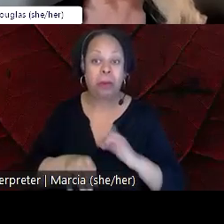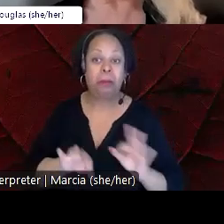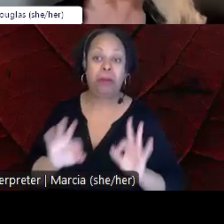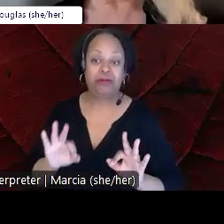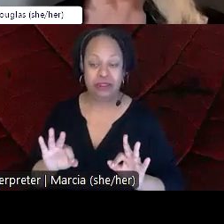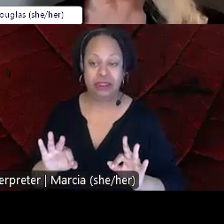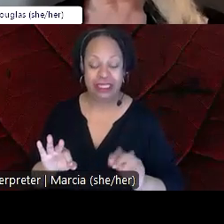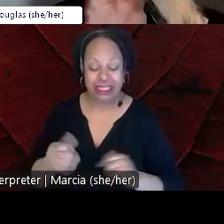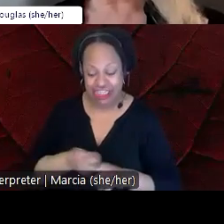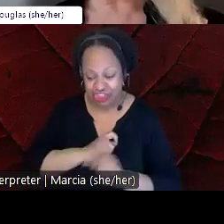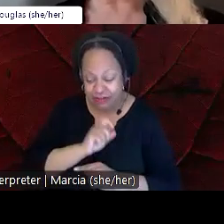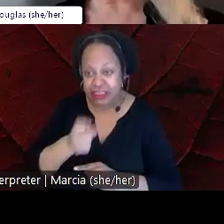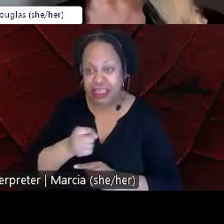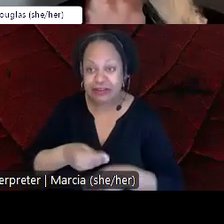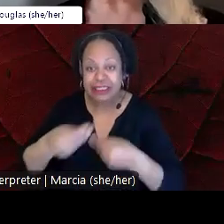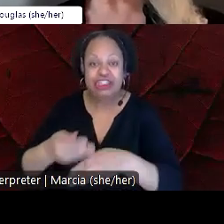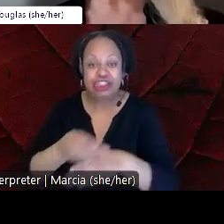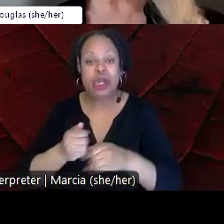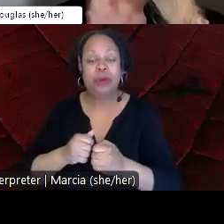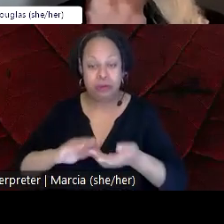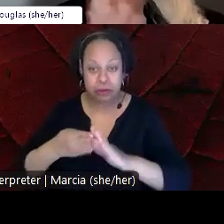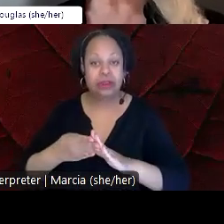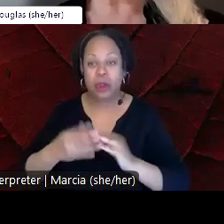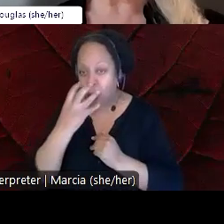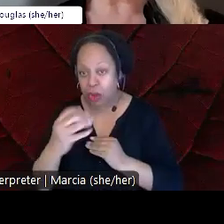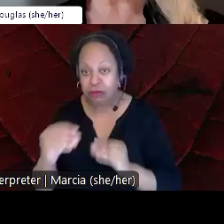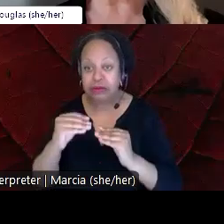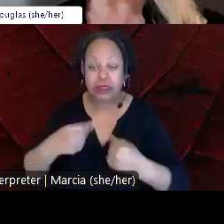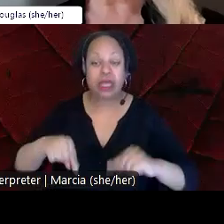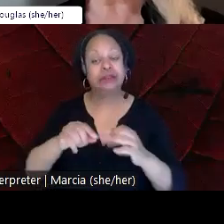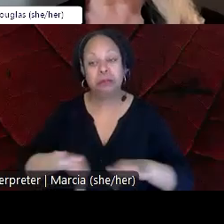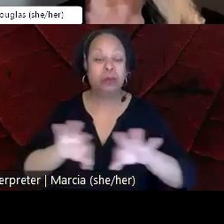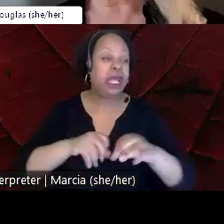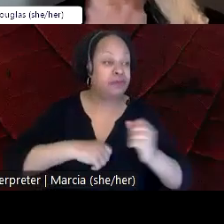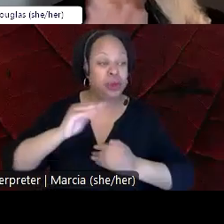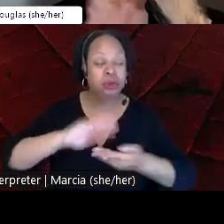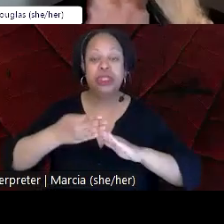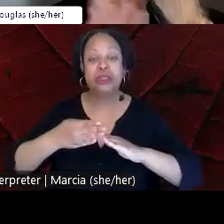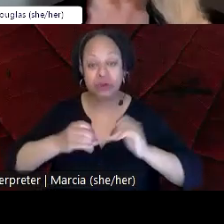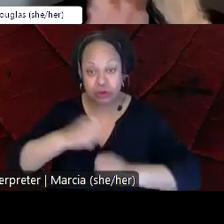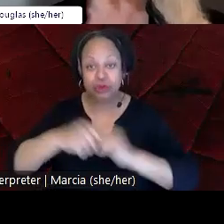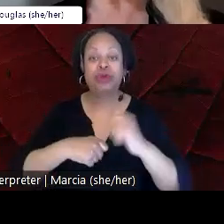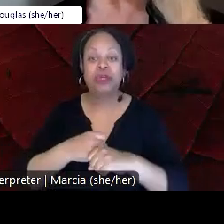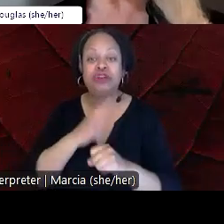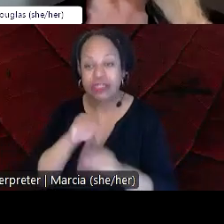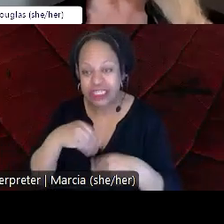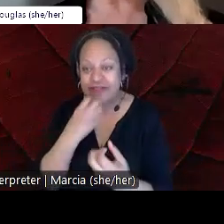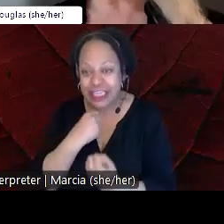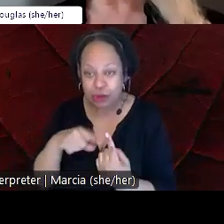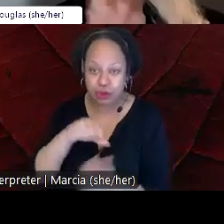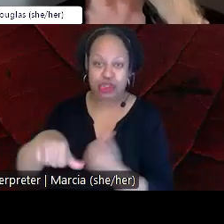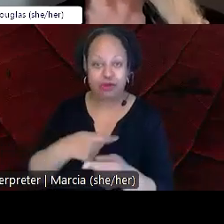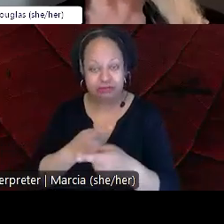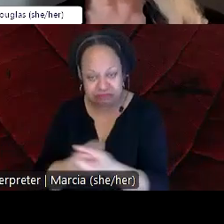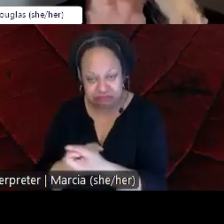communauté. Le loup nous enseigne également l'unité et la manière dont nous devons nous traiter mutuellement.